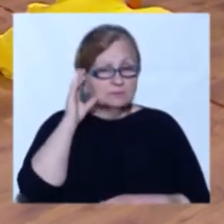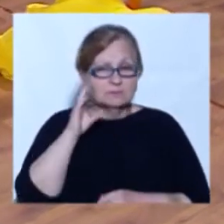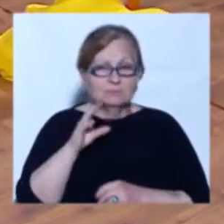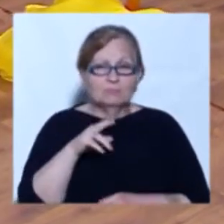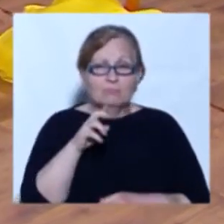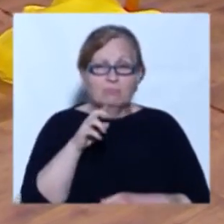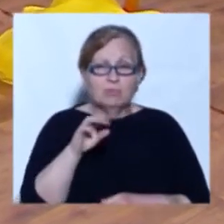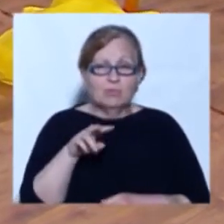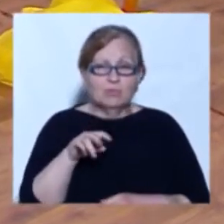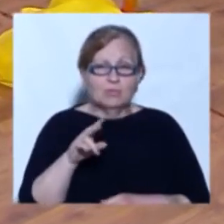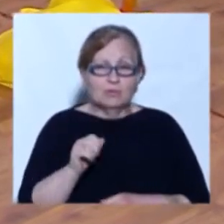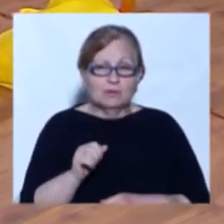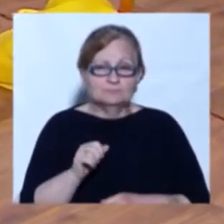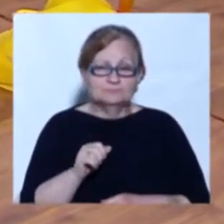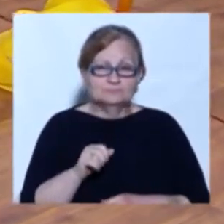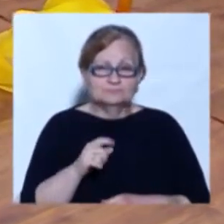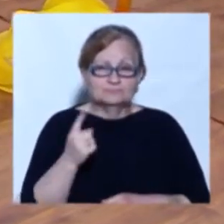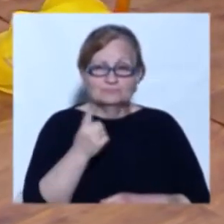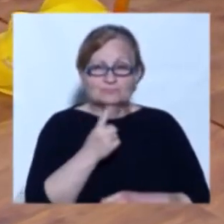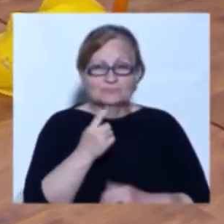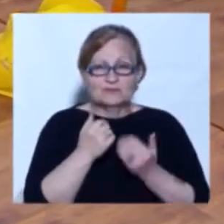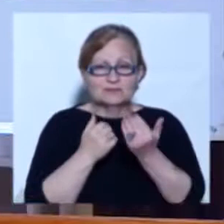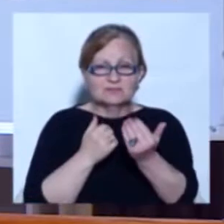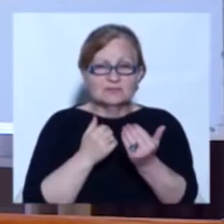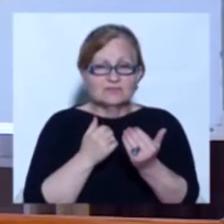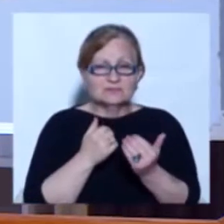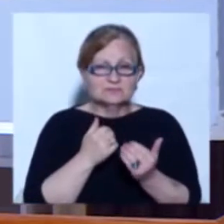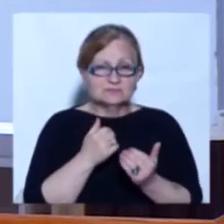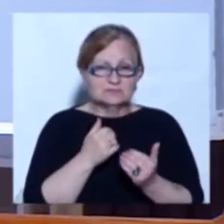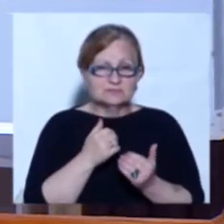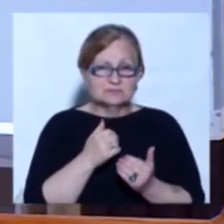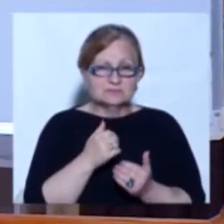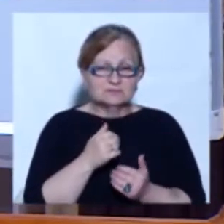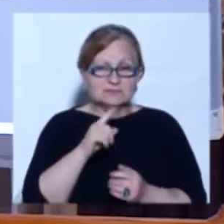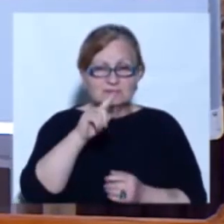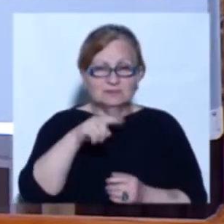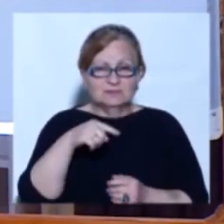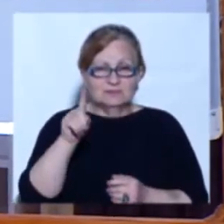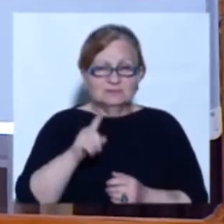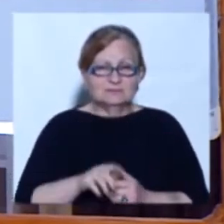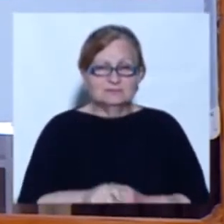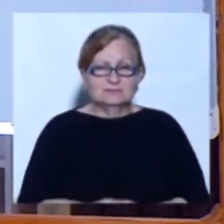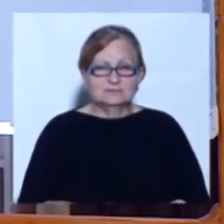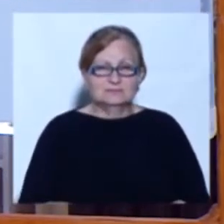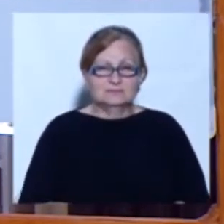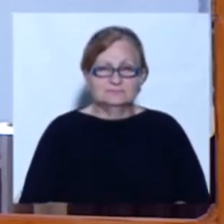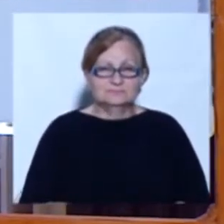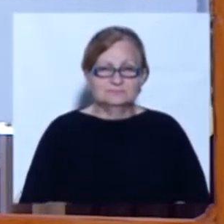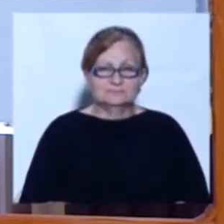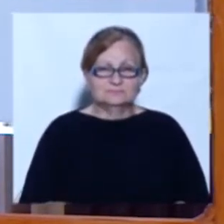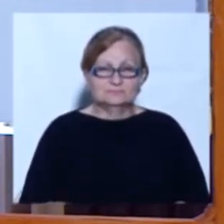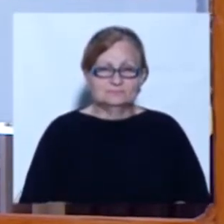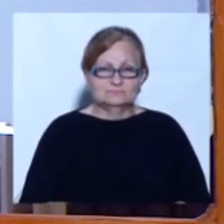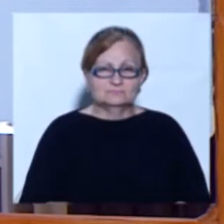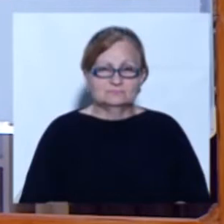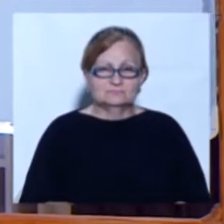ბოლოკა. აი პირველივე ბარათზე თქვენს ბარათზე აღმოჩნდა. მერცხალს ვეძახი აი ამ ნიშანს. ხო?